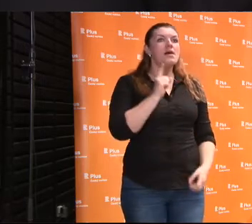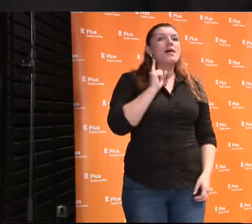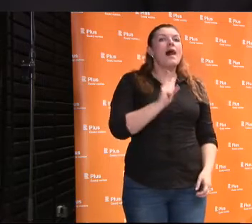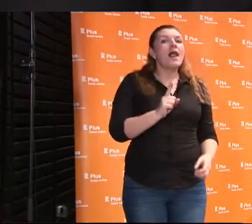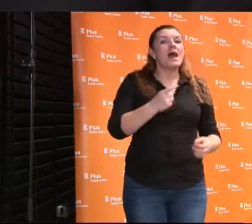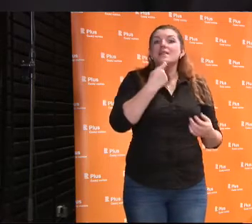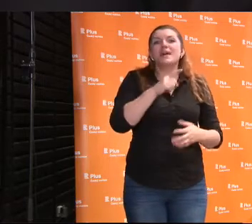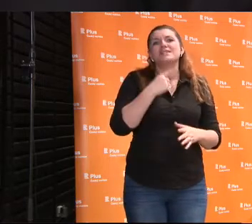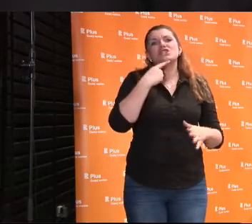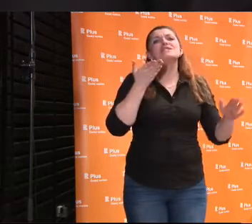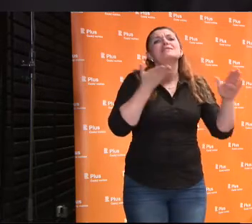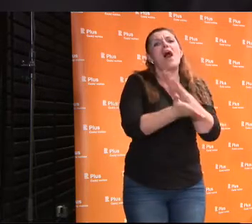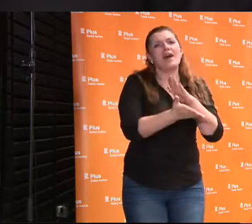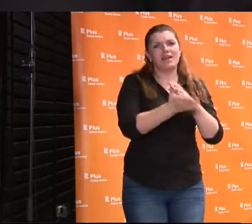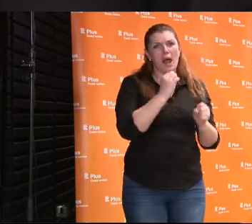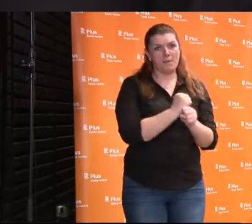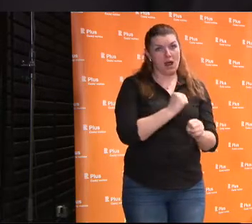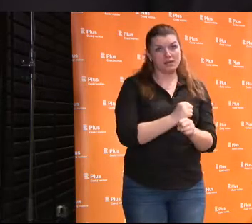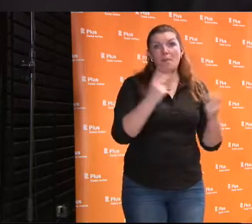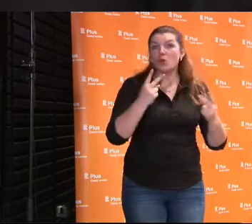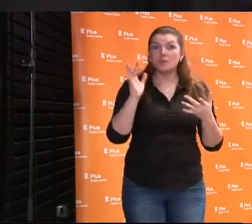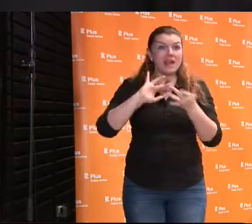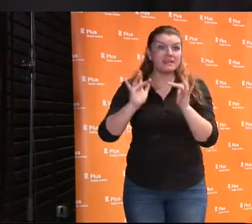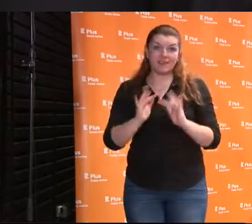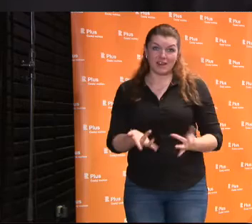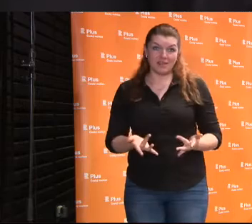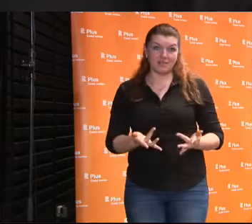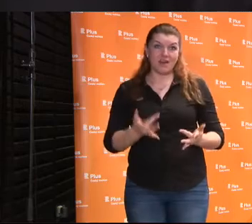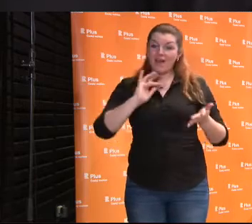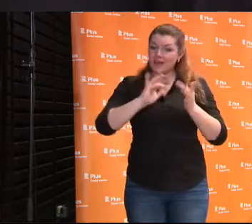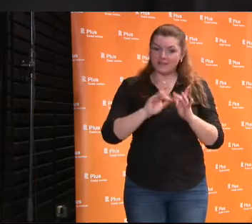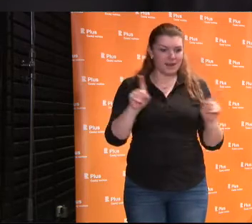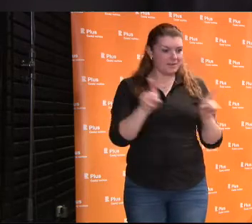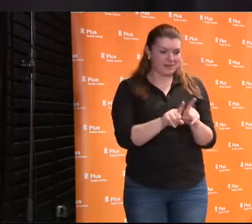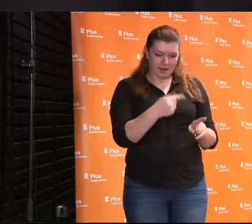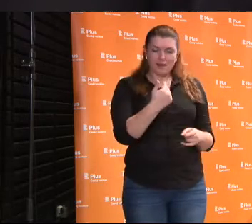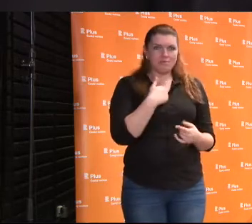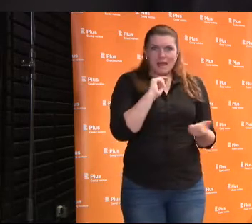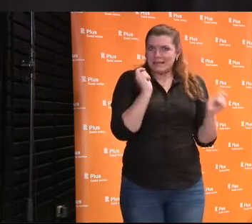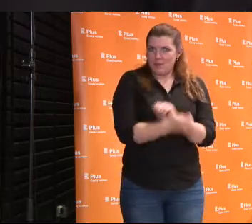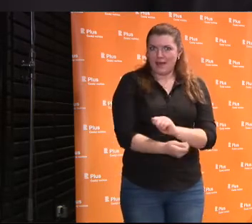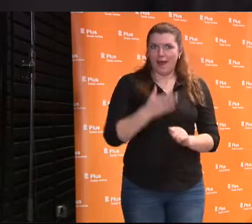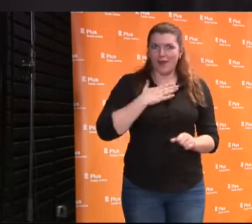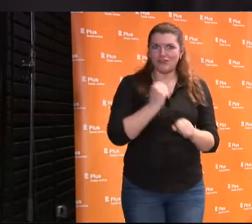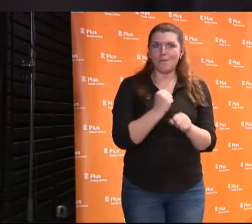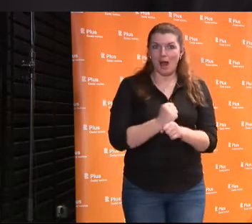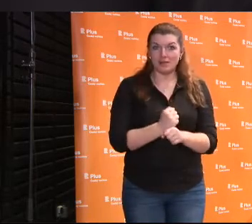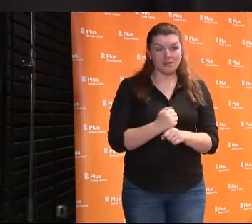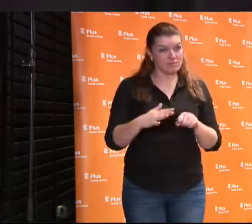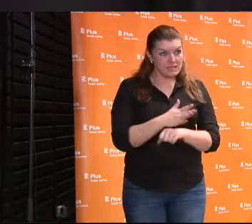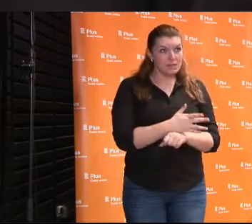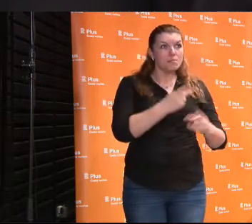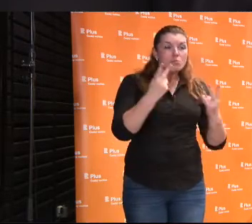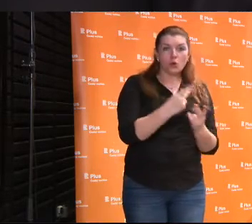že nahrazují práci. Podobně jako internet změnil způsob, jakým pracujeme každý den, podobně změní